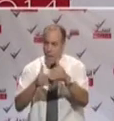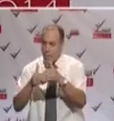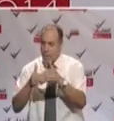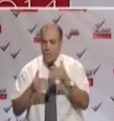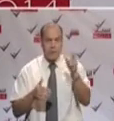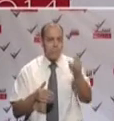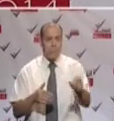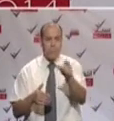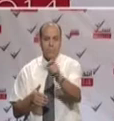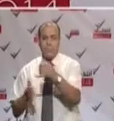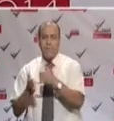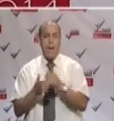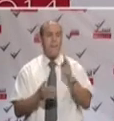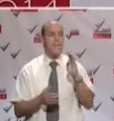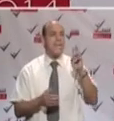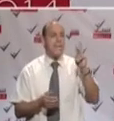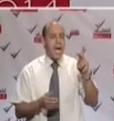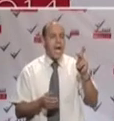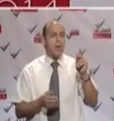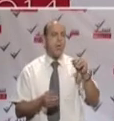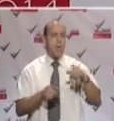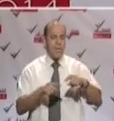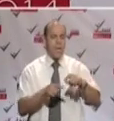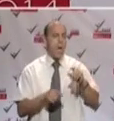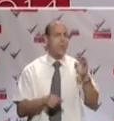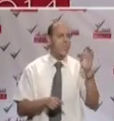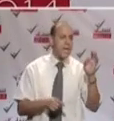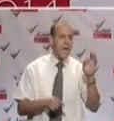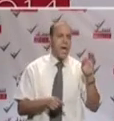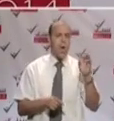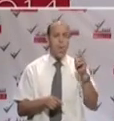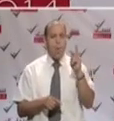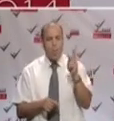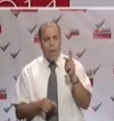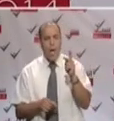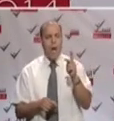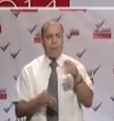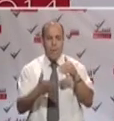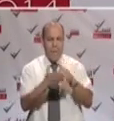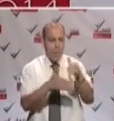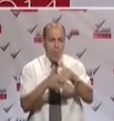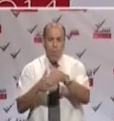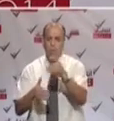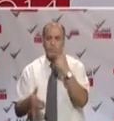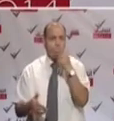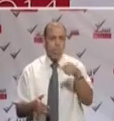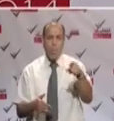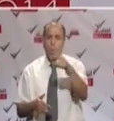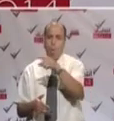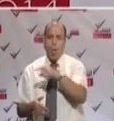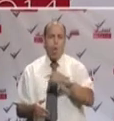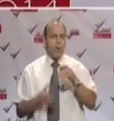يا أهالي بني خيار وأهالي الميدة وتزركة وقربة وبني عيشون